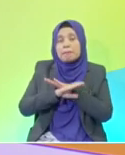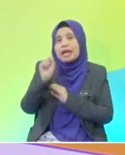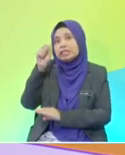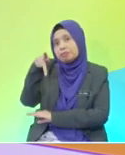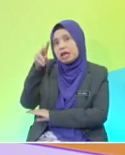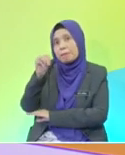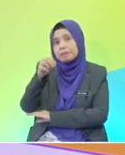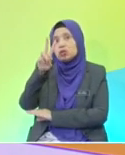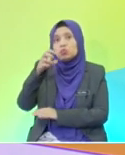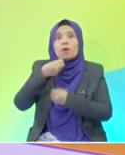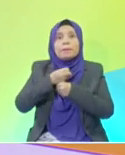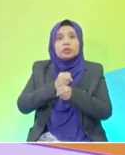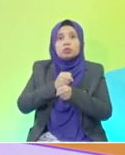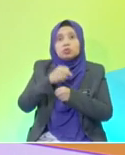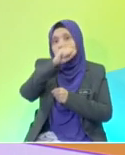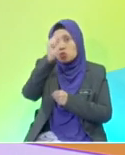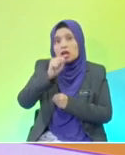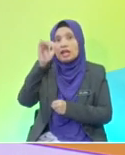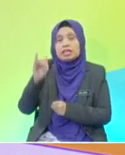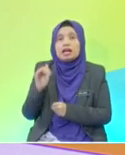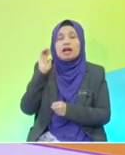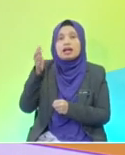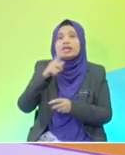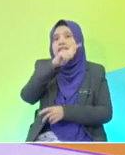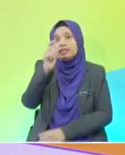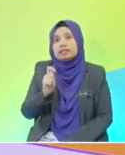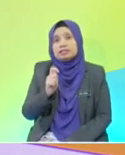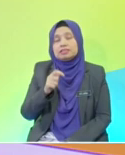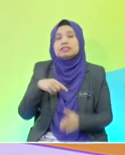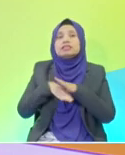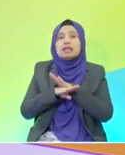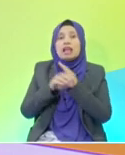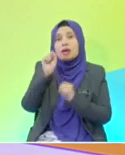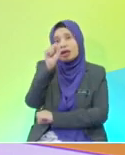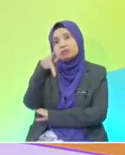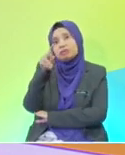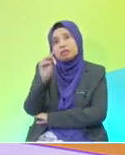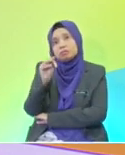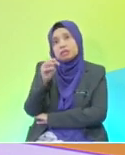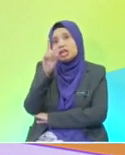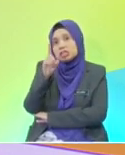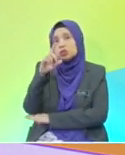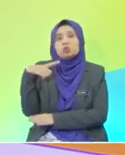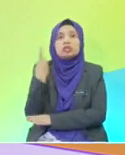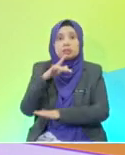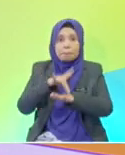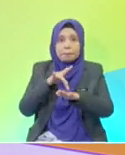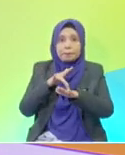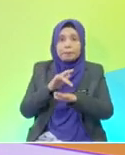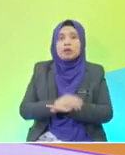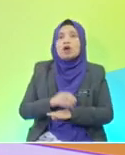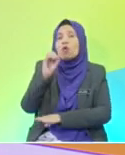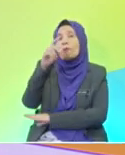dua bentuk soal yang akan ditanya di dalam SPM satu kita Panggil sebagai